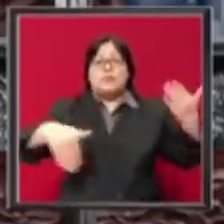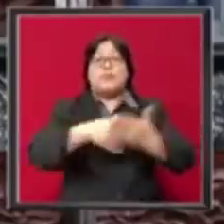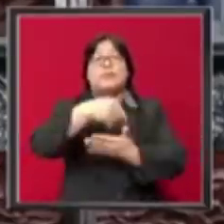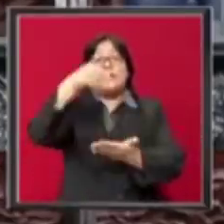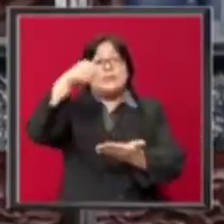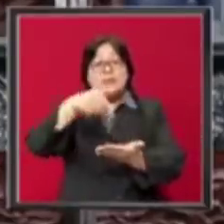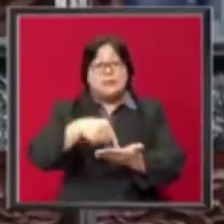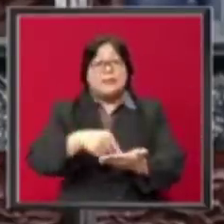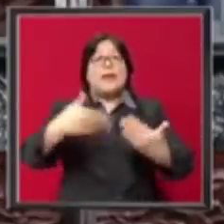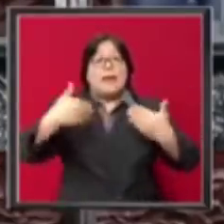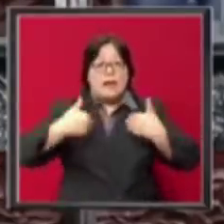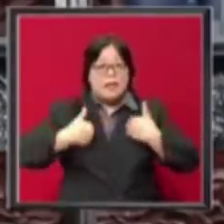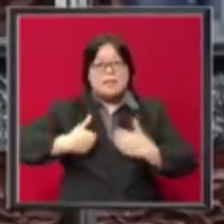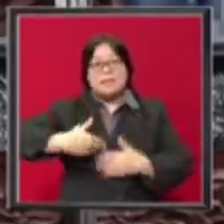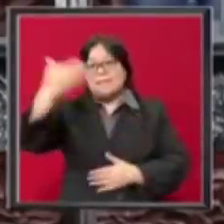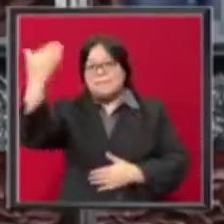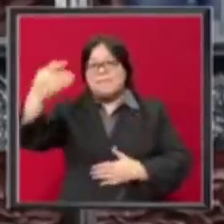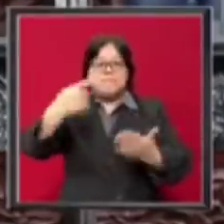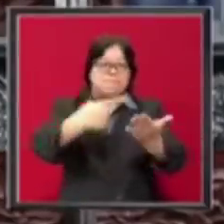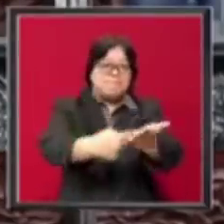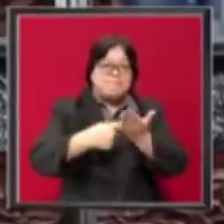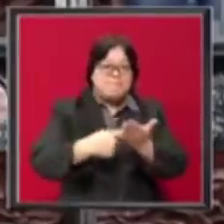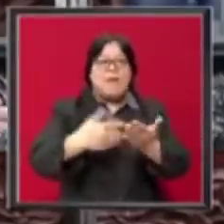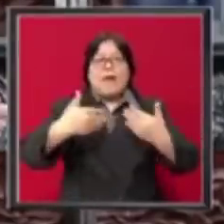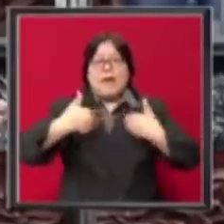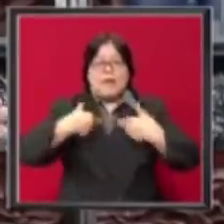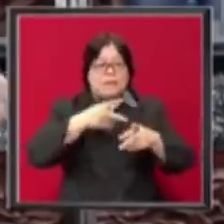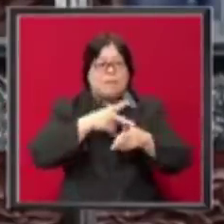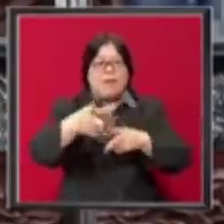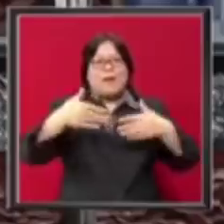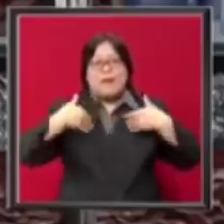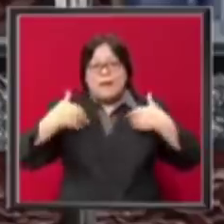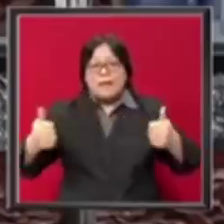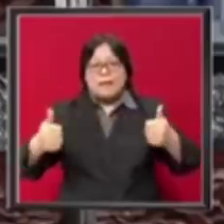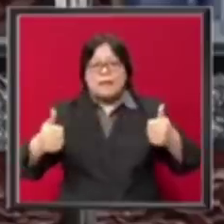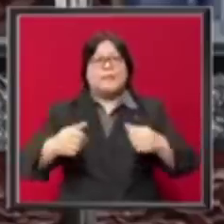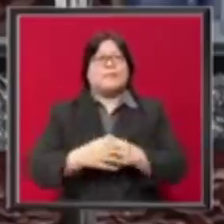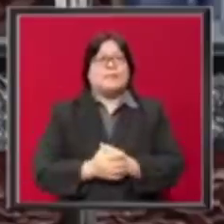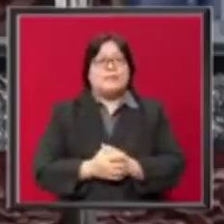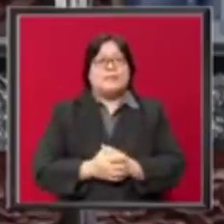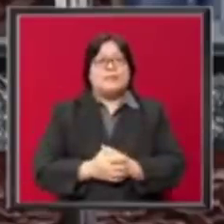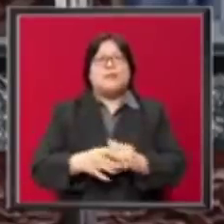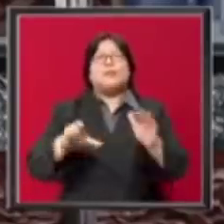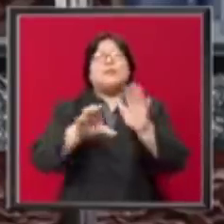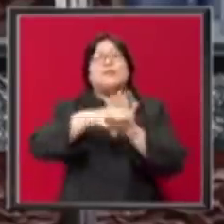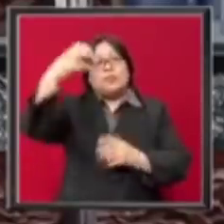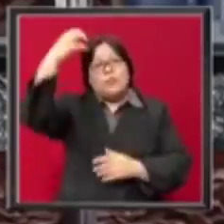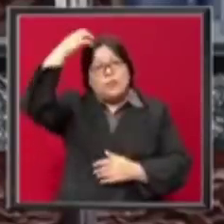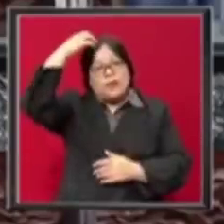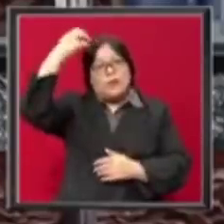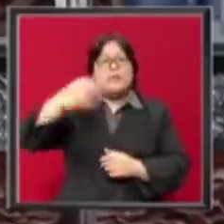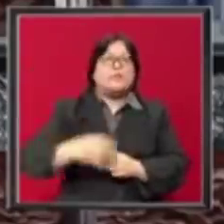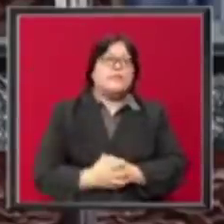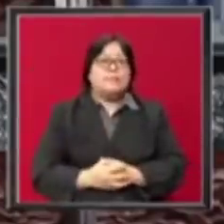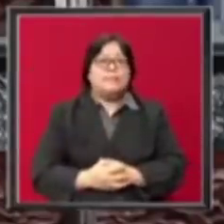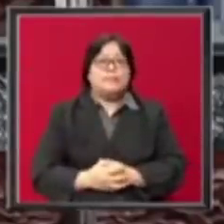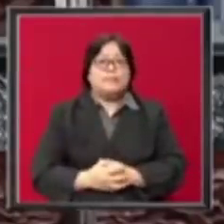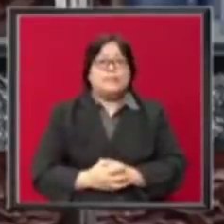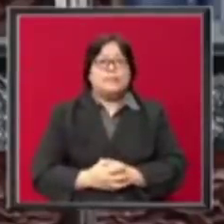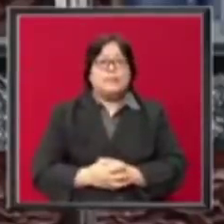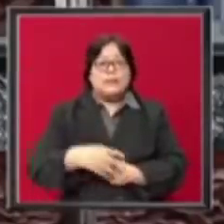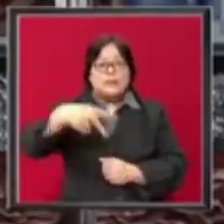ini ada hujah dia, ada pakar kesihatan yang pertikai. Umpamanya Selangor, ya,